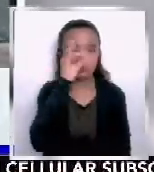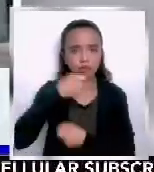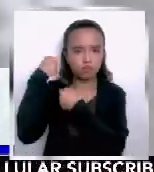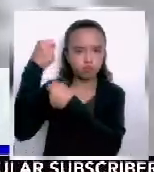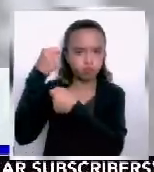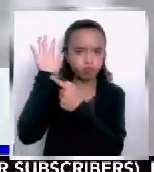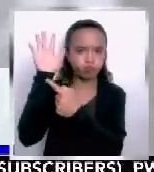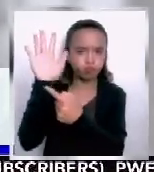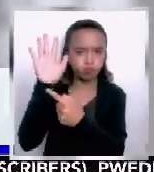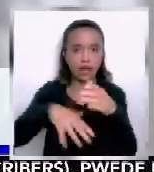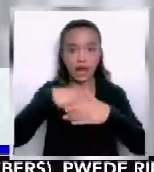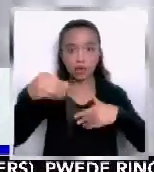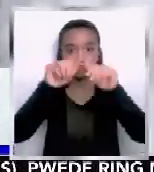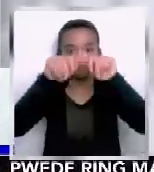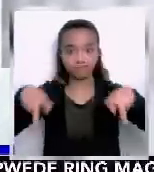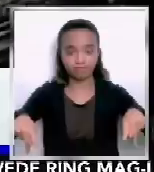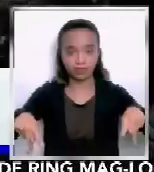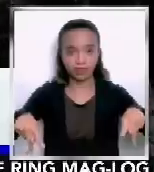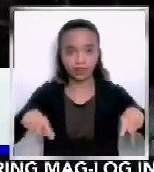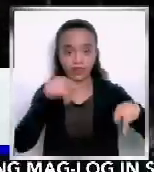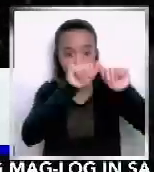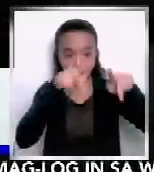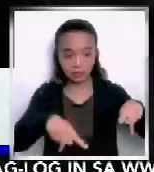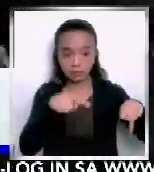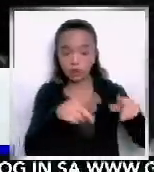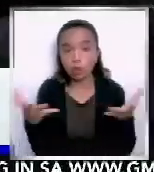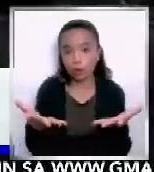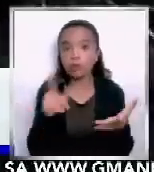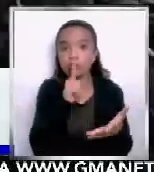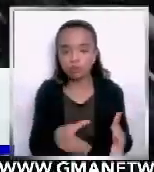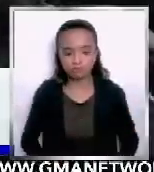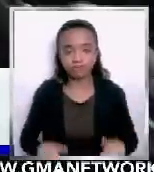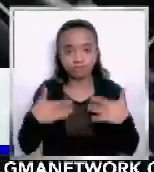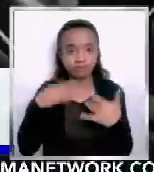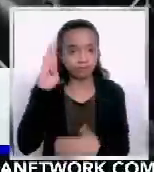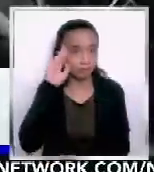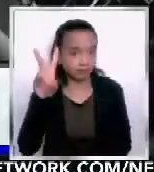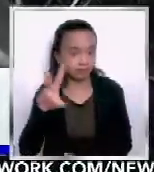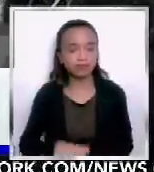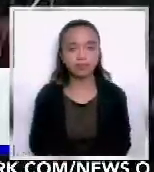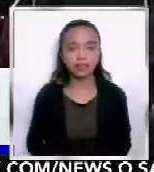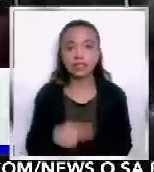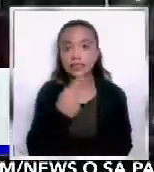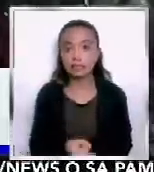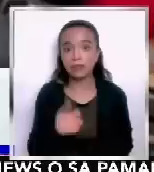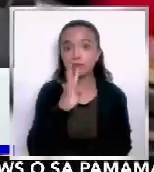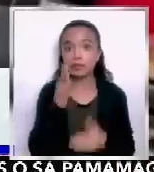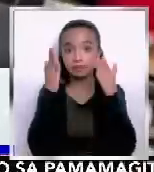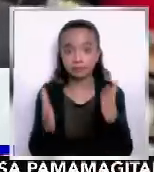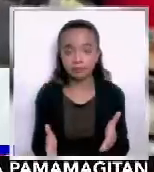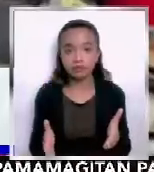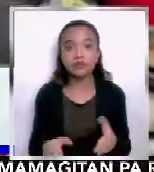kung saan pinaniniwala ang tumutuloy si Marcos. Ayon sa kanyang tagapagsalita na si Attorney Vic Rodriguez, nasa Australia nga ngayon